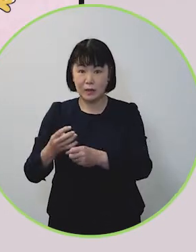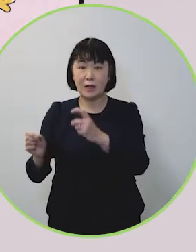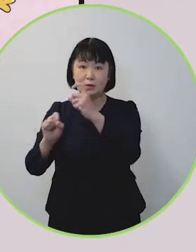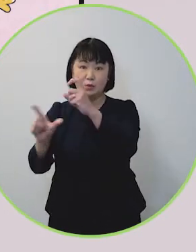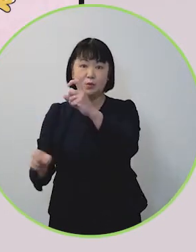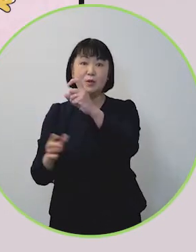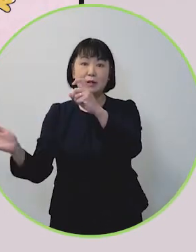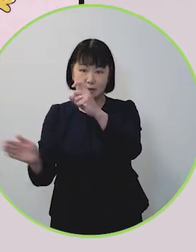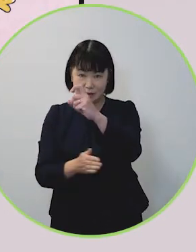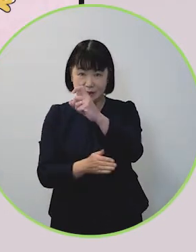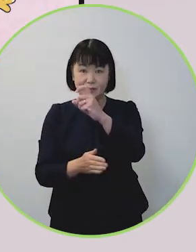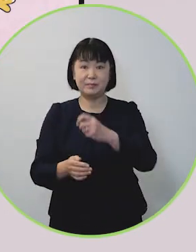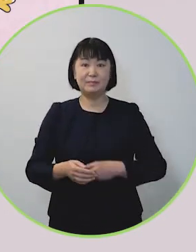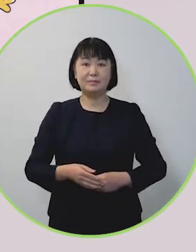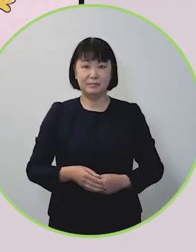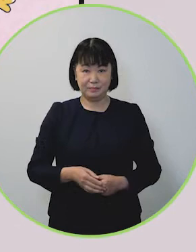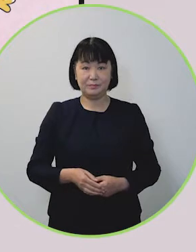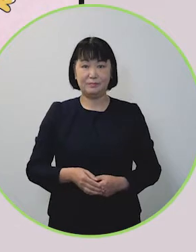から